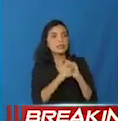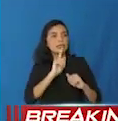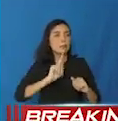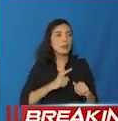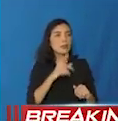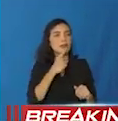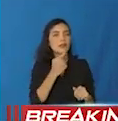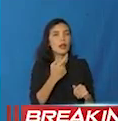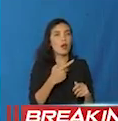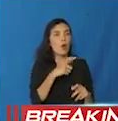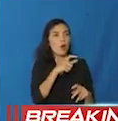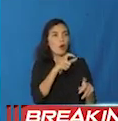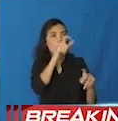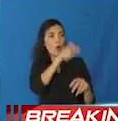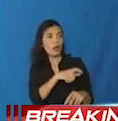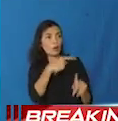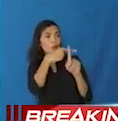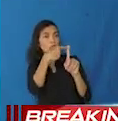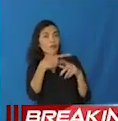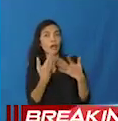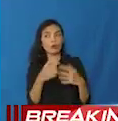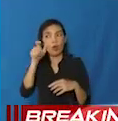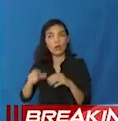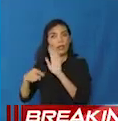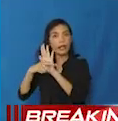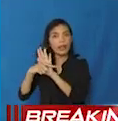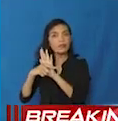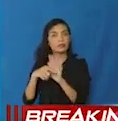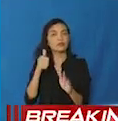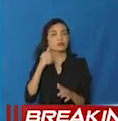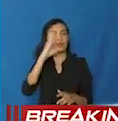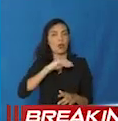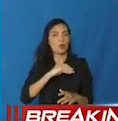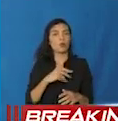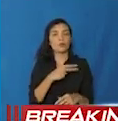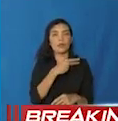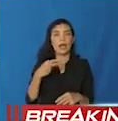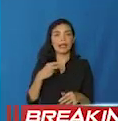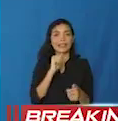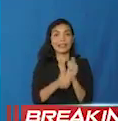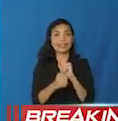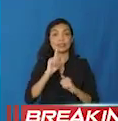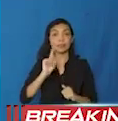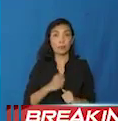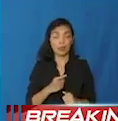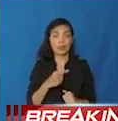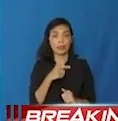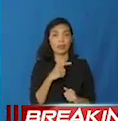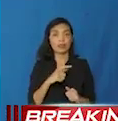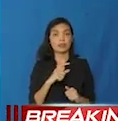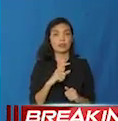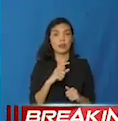tentang keberadaan kasus positif Oleh karena itu pemeriksaan repites dengan